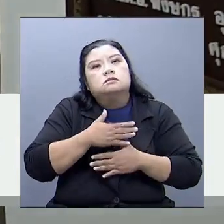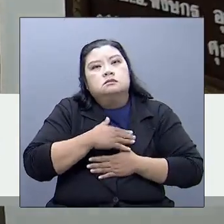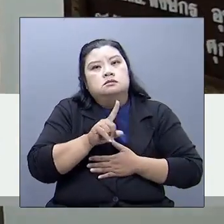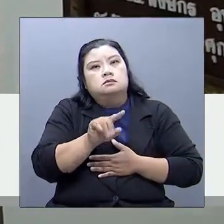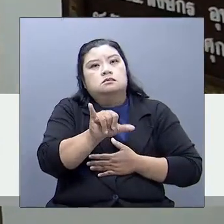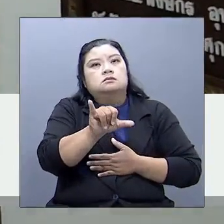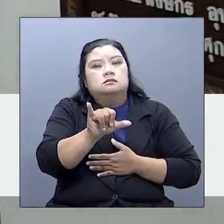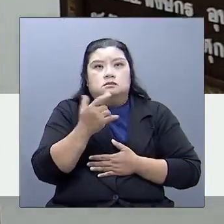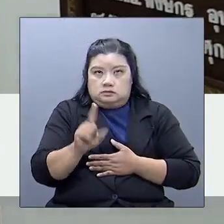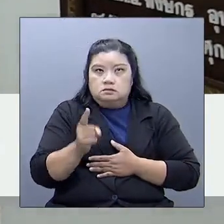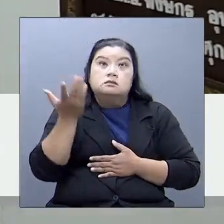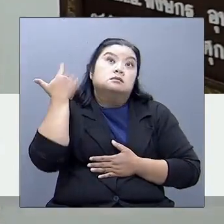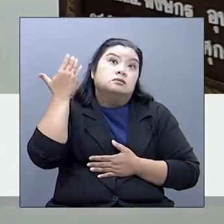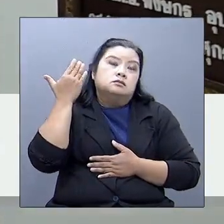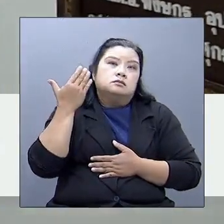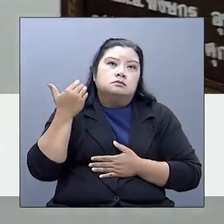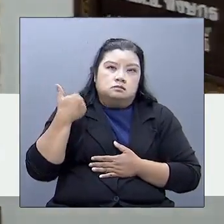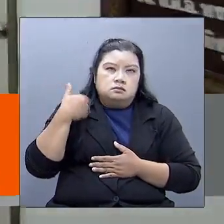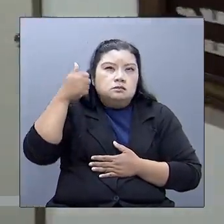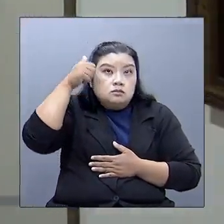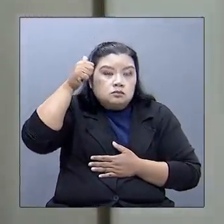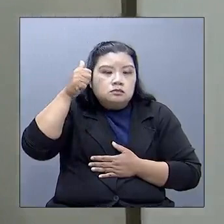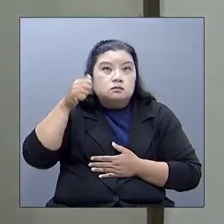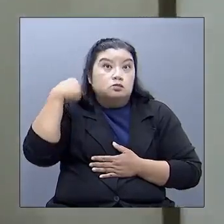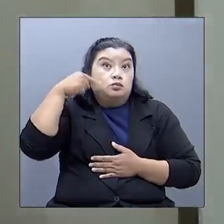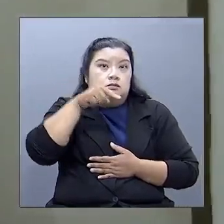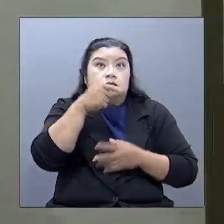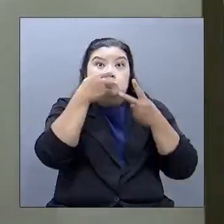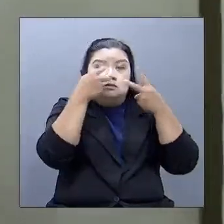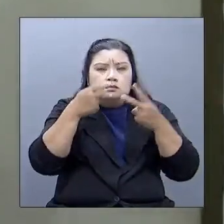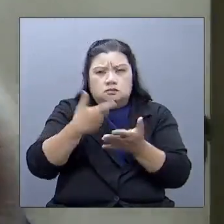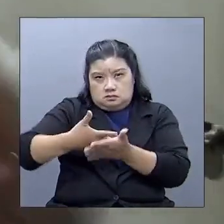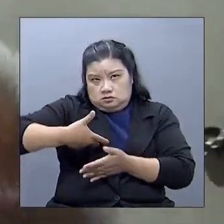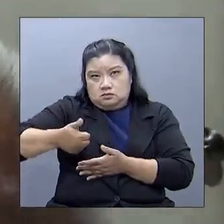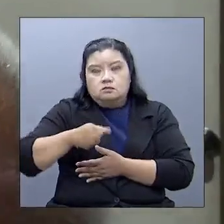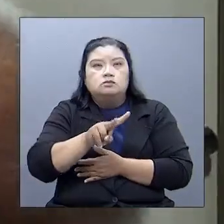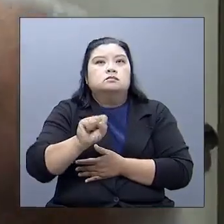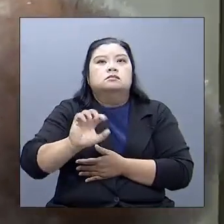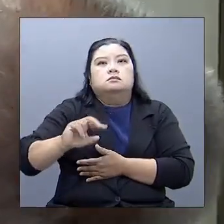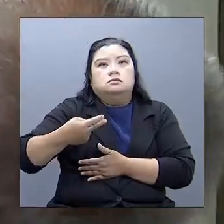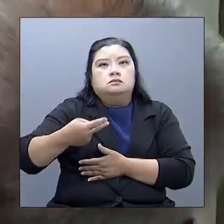ข้อมูลว่าก่อนหน้านั้นไม่กี่วันนางแอมก็เคยมาขอยืมเงิน 250,000 บาท